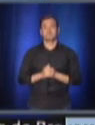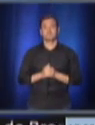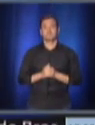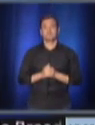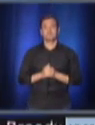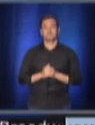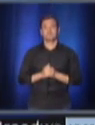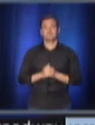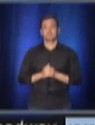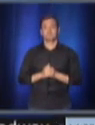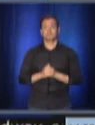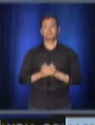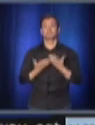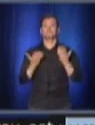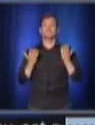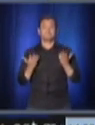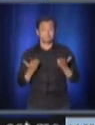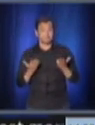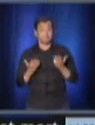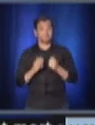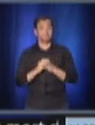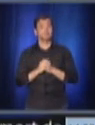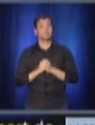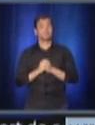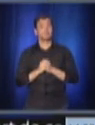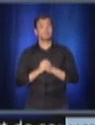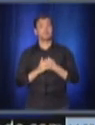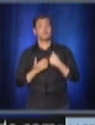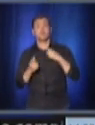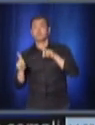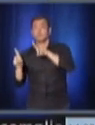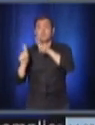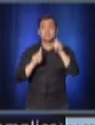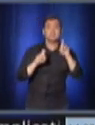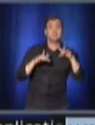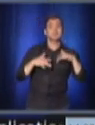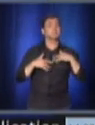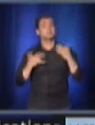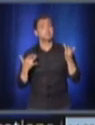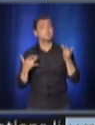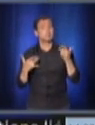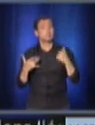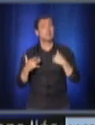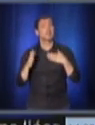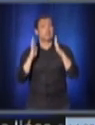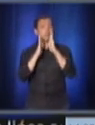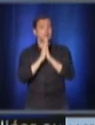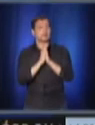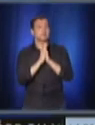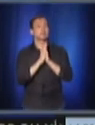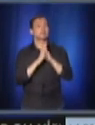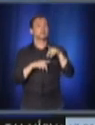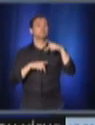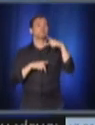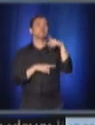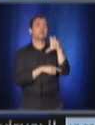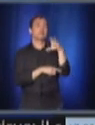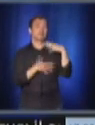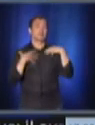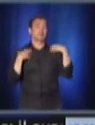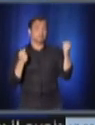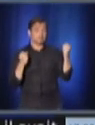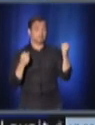Maintenant, quand il est question de dépistage, et c'est mon dernier point, j'ai demandé à la santé publique